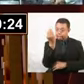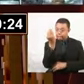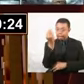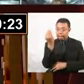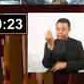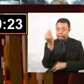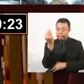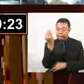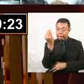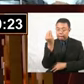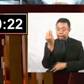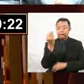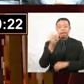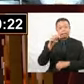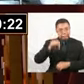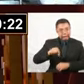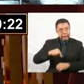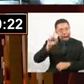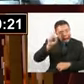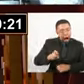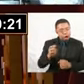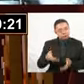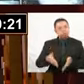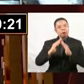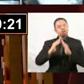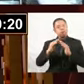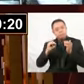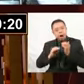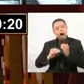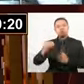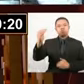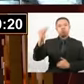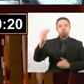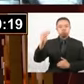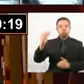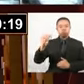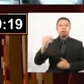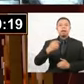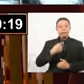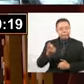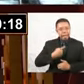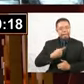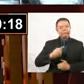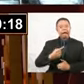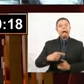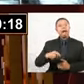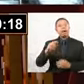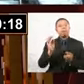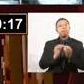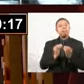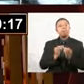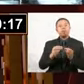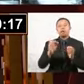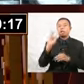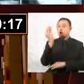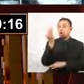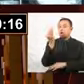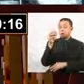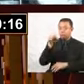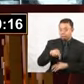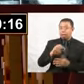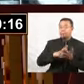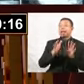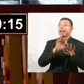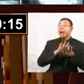Jakarta saatnya kita bangkit dan bergerak maju Mari kita jadikan kota ini kota yang